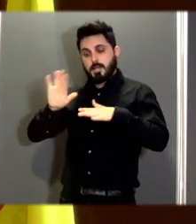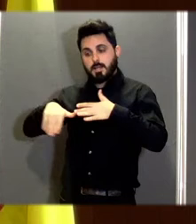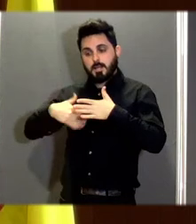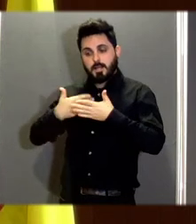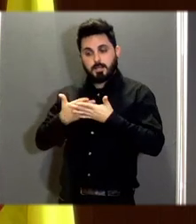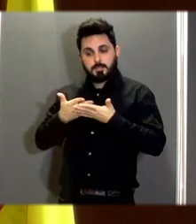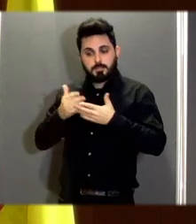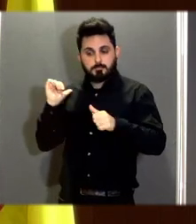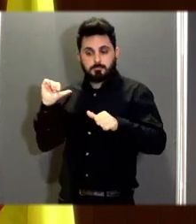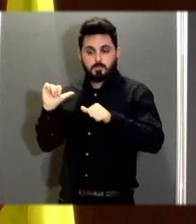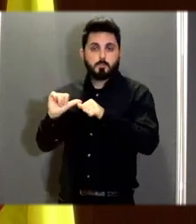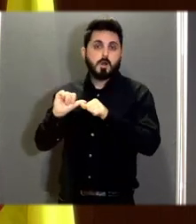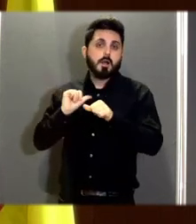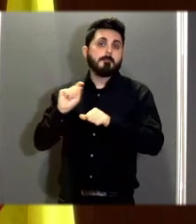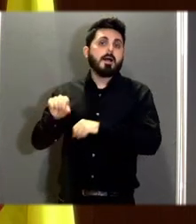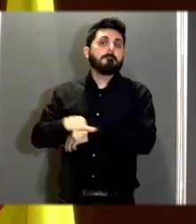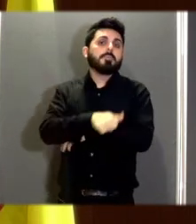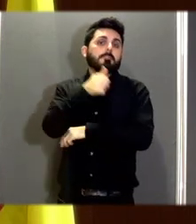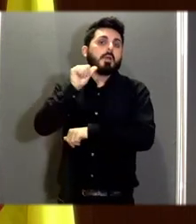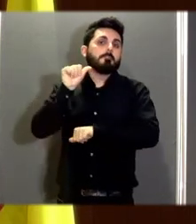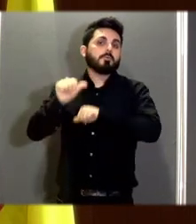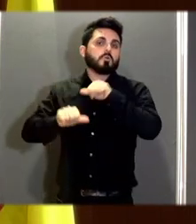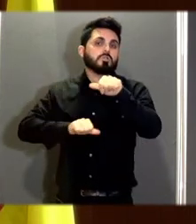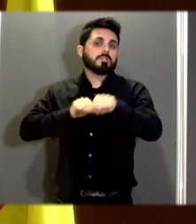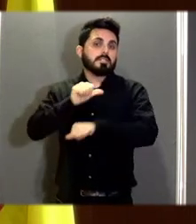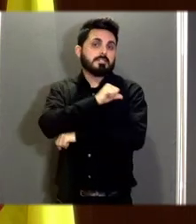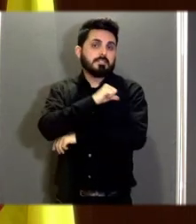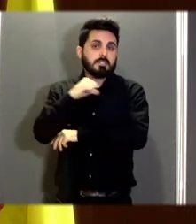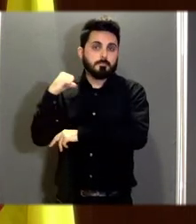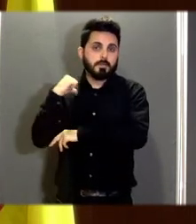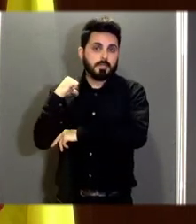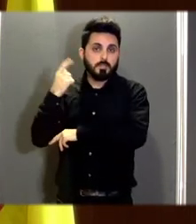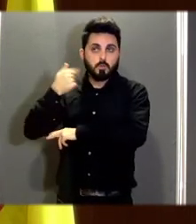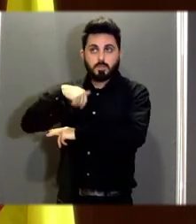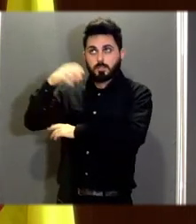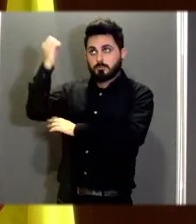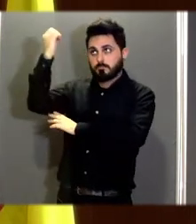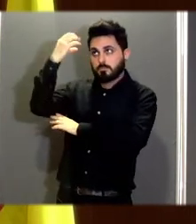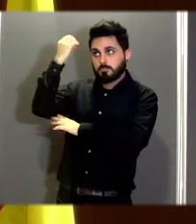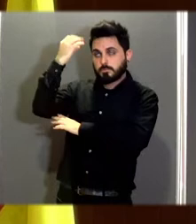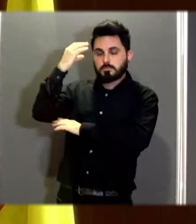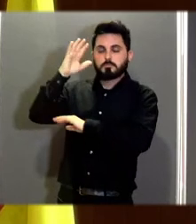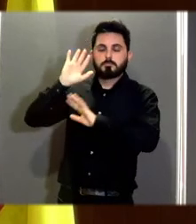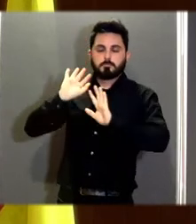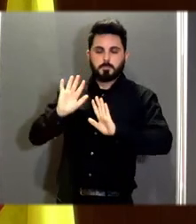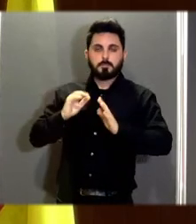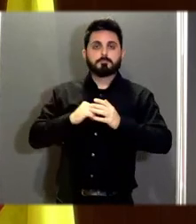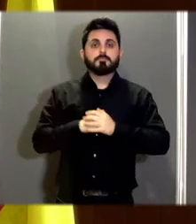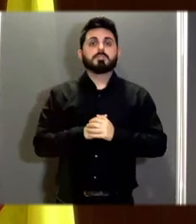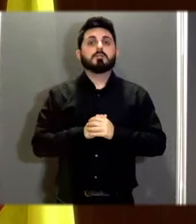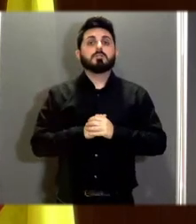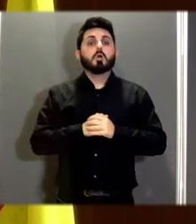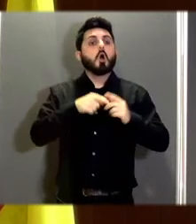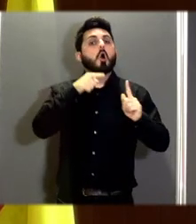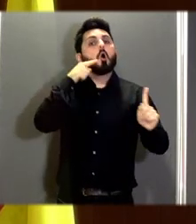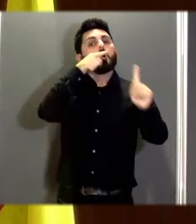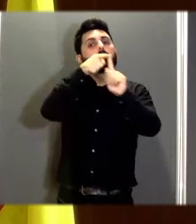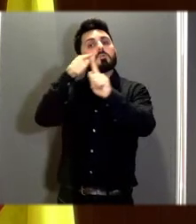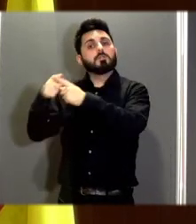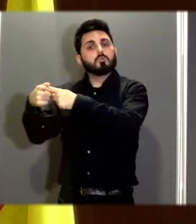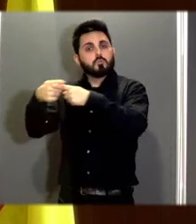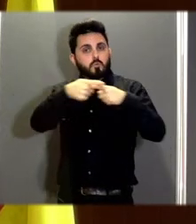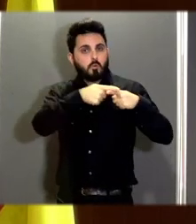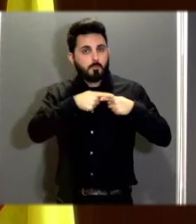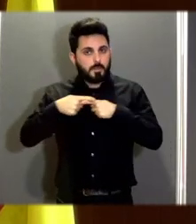procés d'independència, els objectius compartits, com avançar a través de la